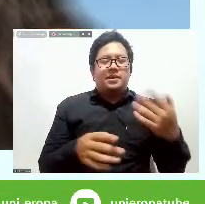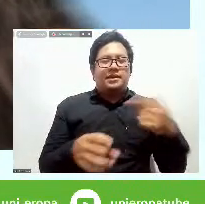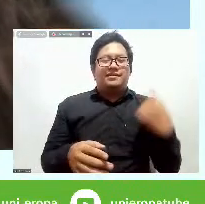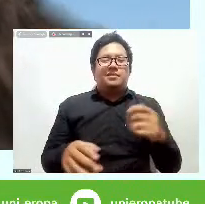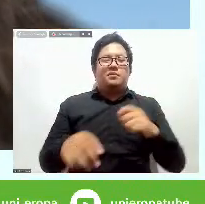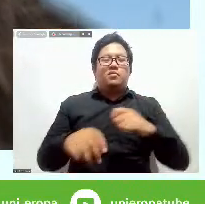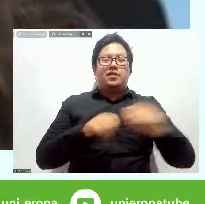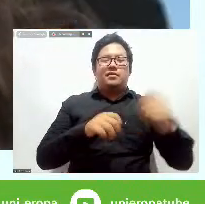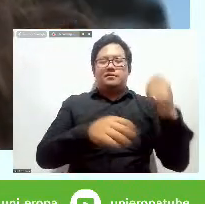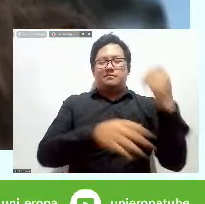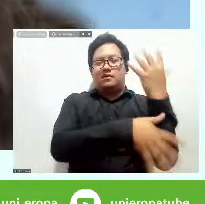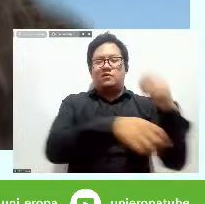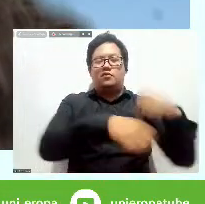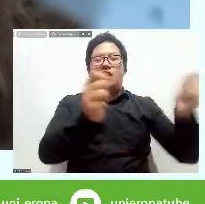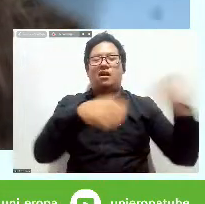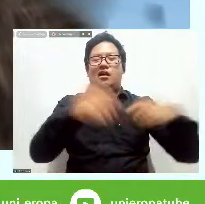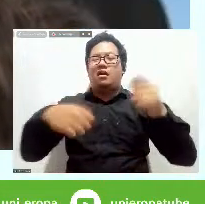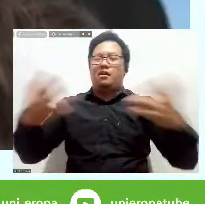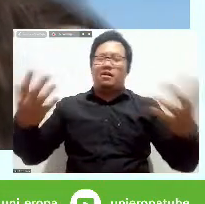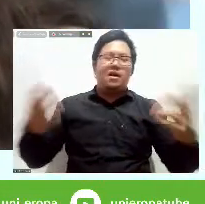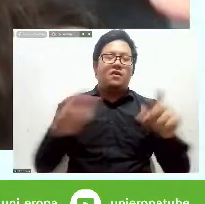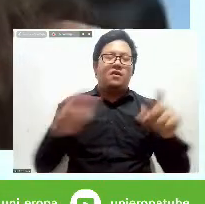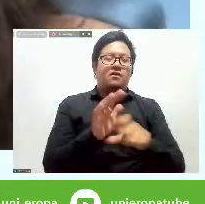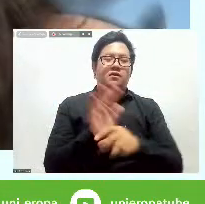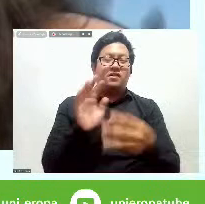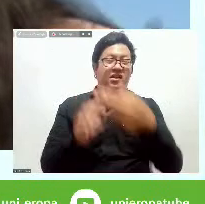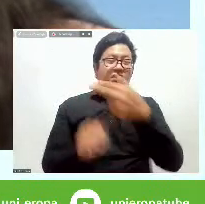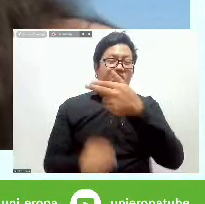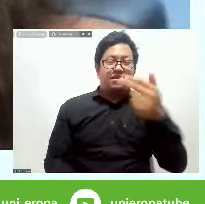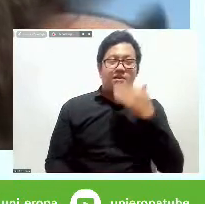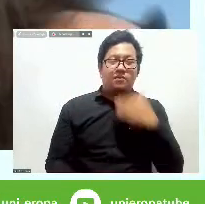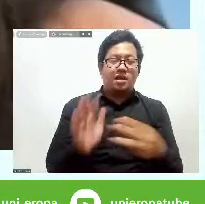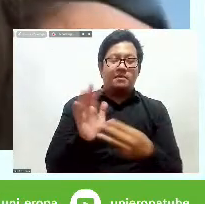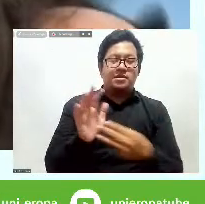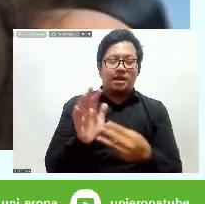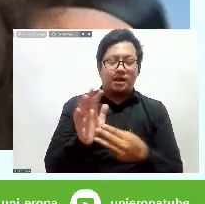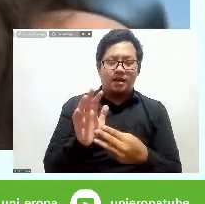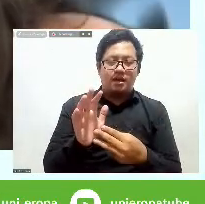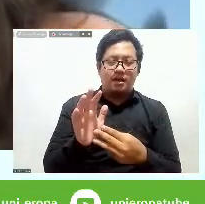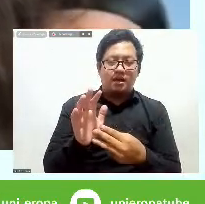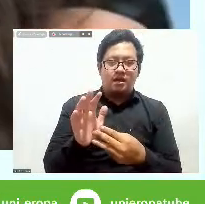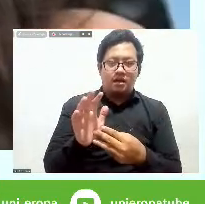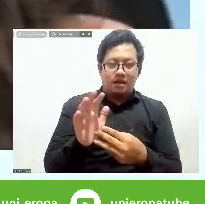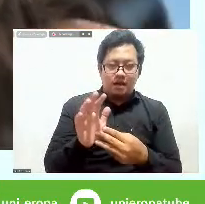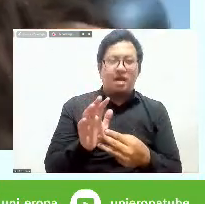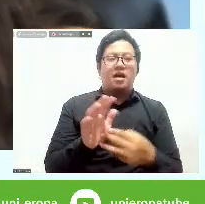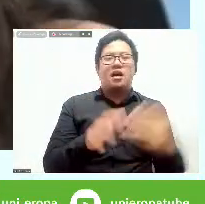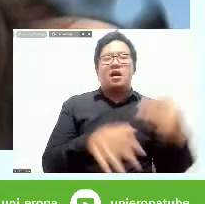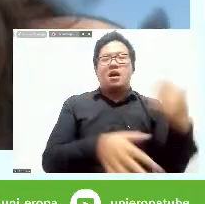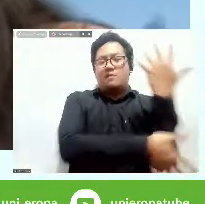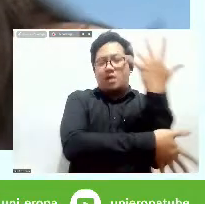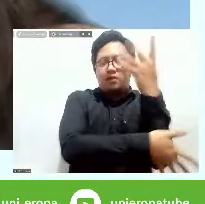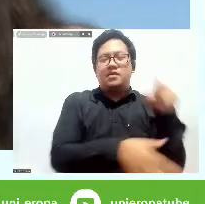dibilang kalau ada apa-apa untuk Indonesia mereka mangrove ini yang menjadi batas utama di depan dia gerbong kedok pintu utama